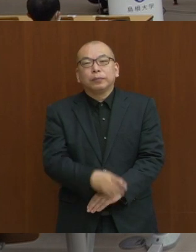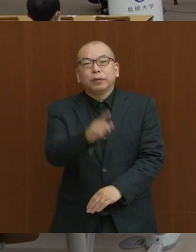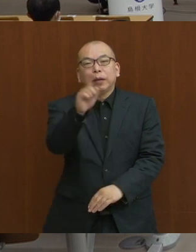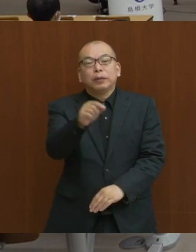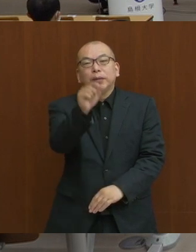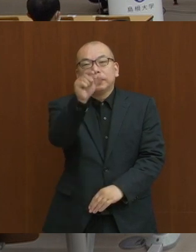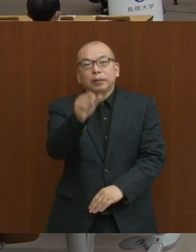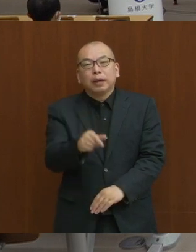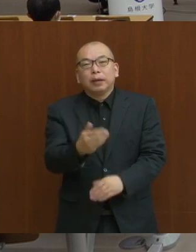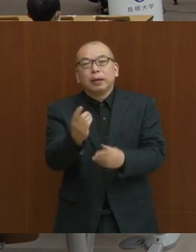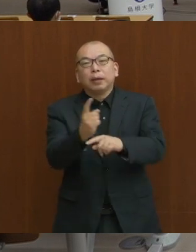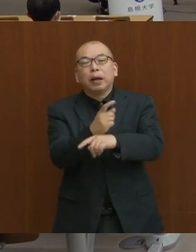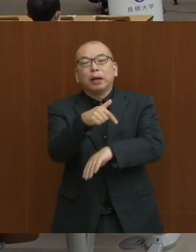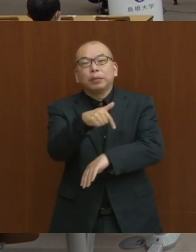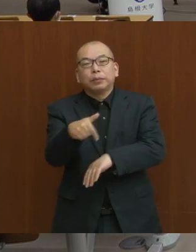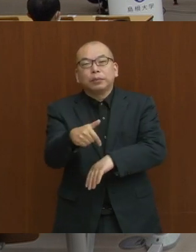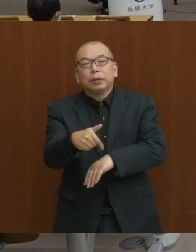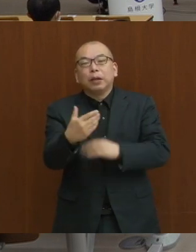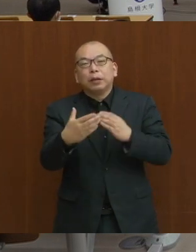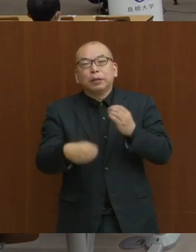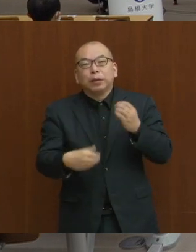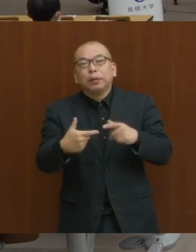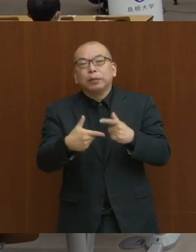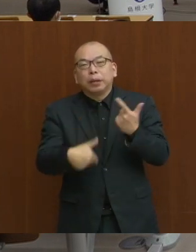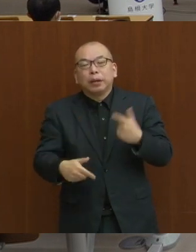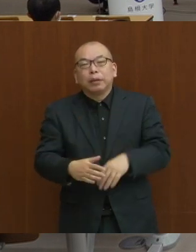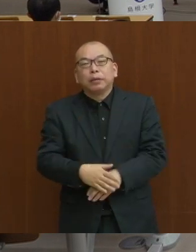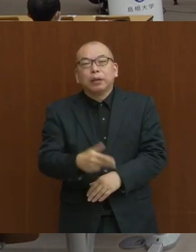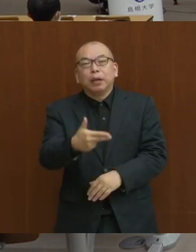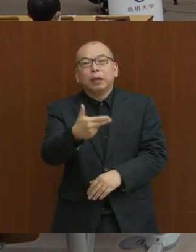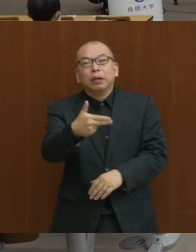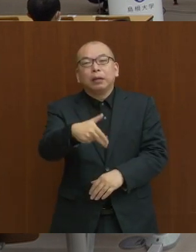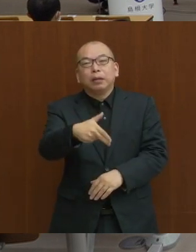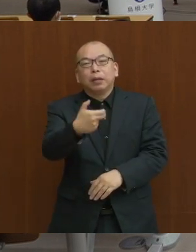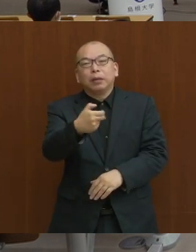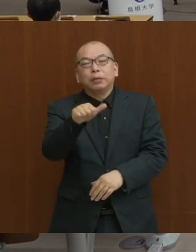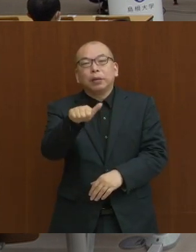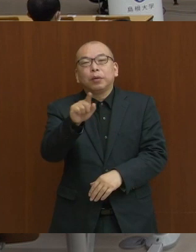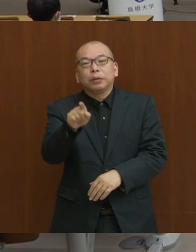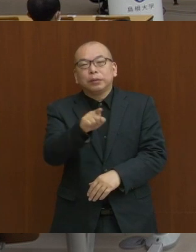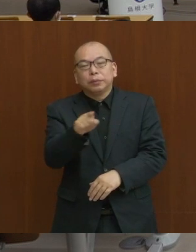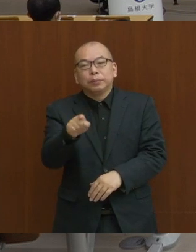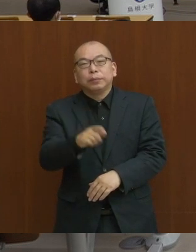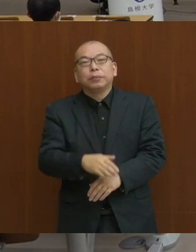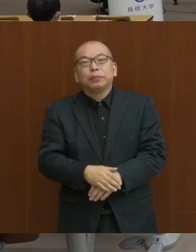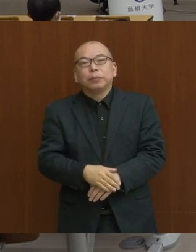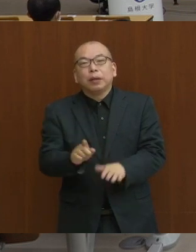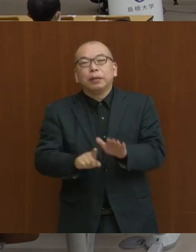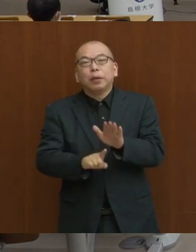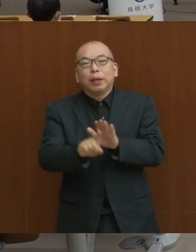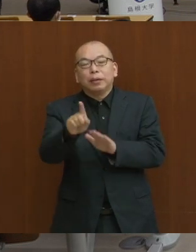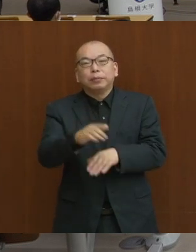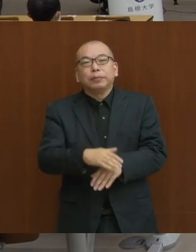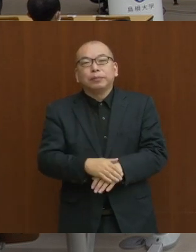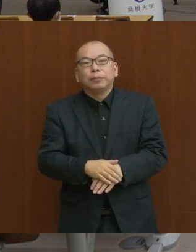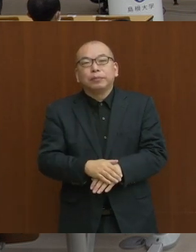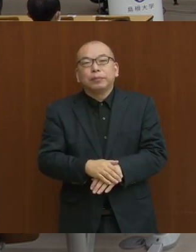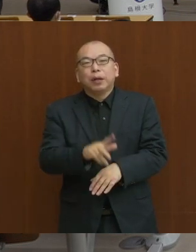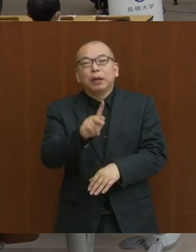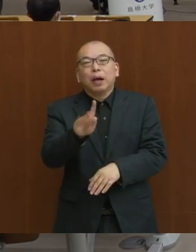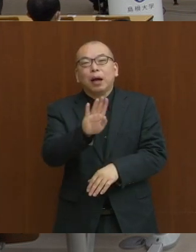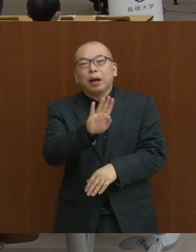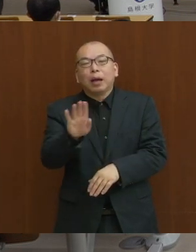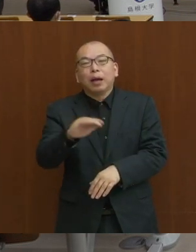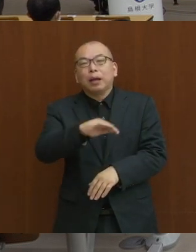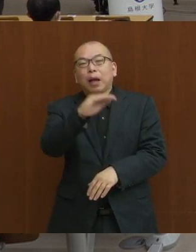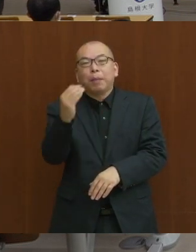人間科学部卒業生75名、総代影山